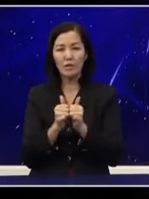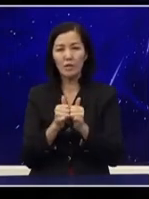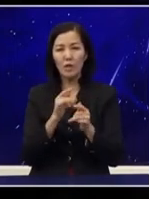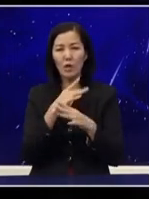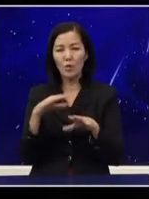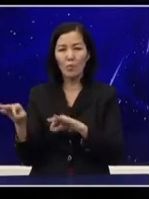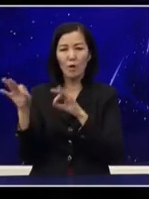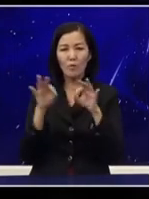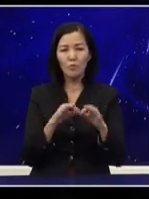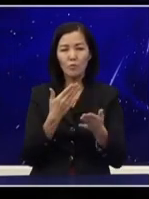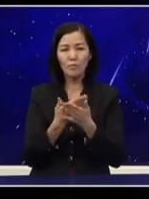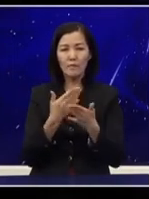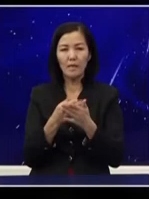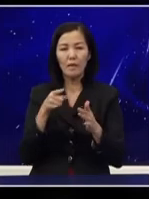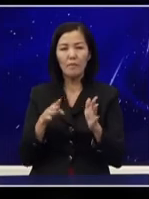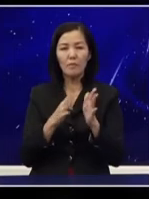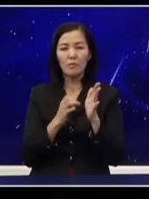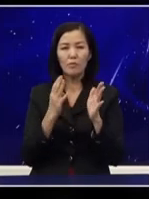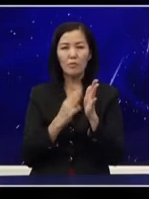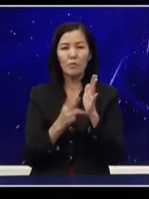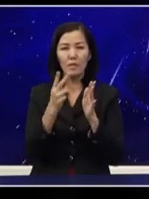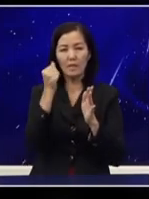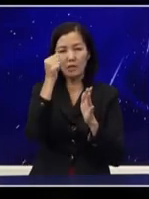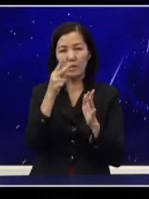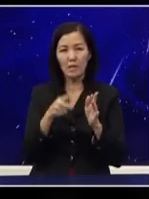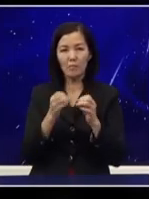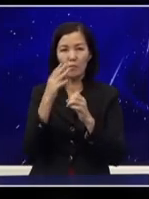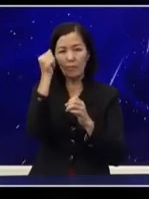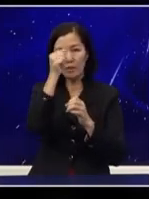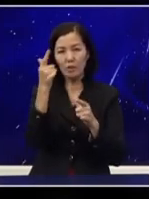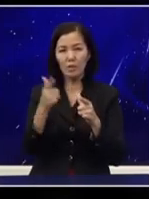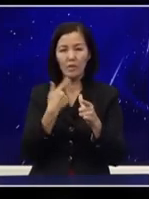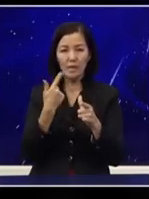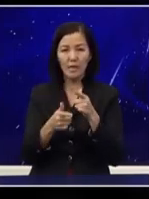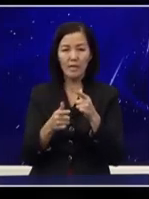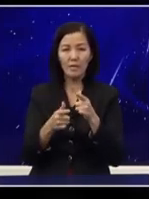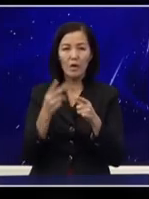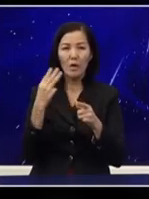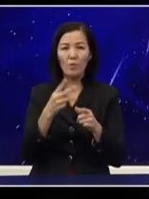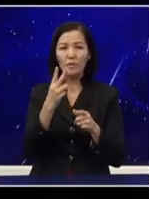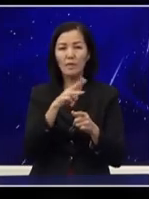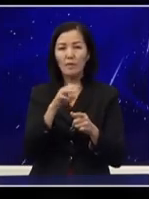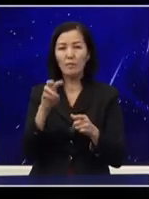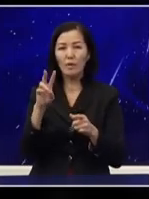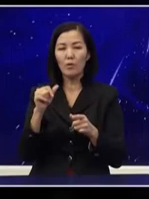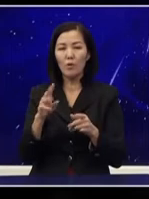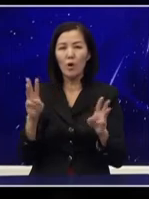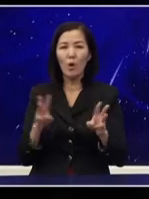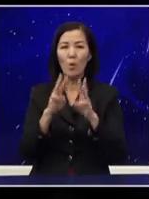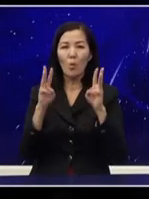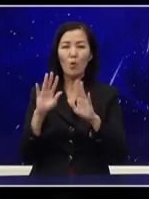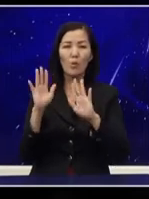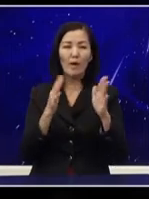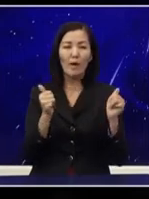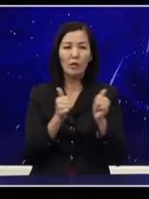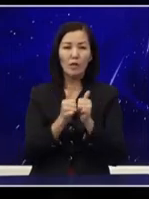көше бастауы. Мысалы, 1992 мен 2015 жылдар аралығында 32 миллионға жуық үй орманға жақын аумақта